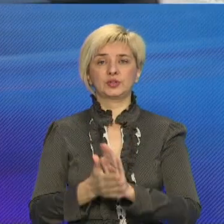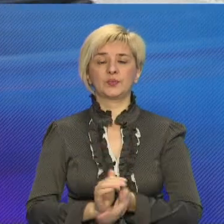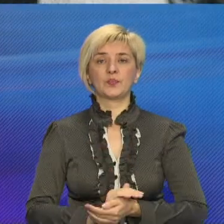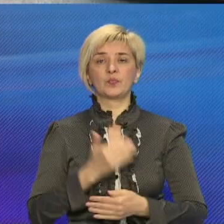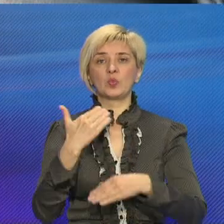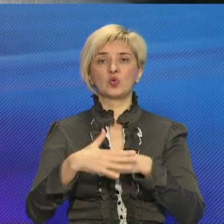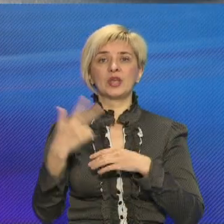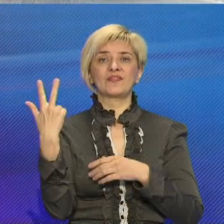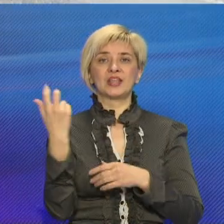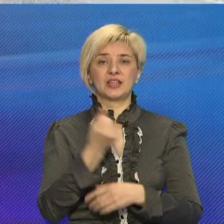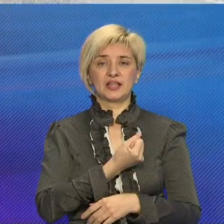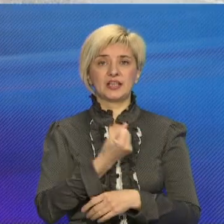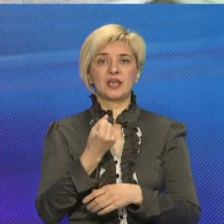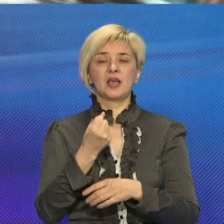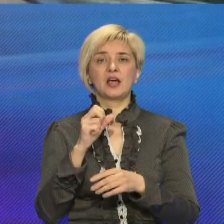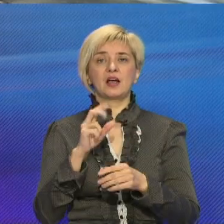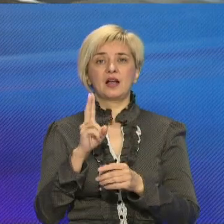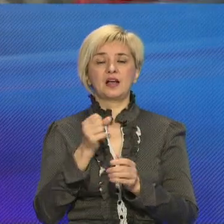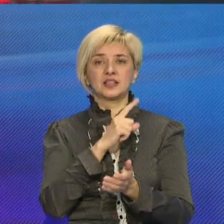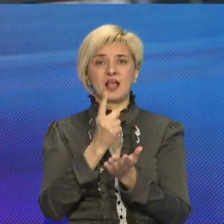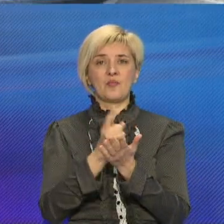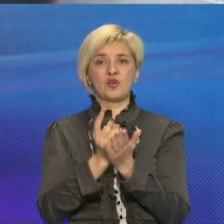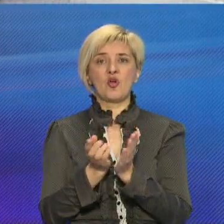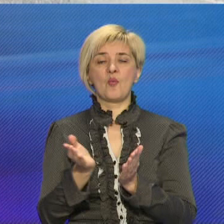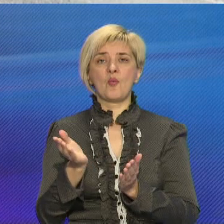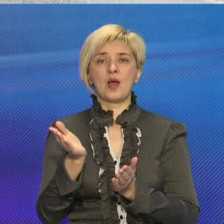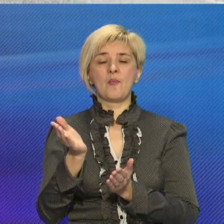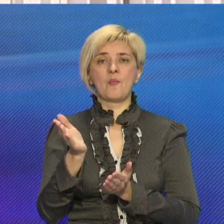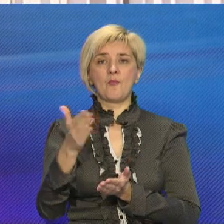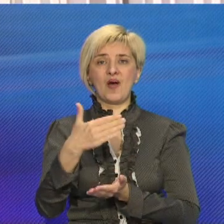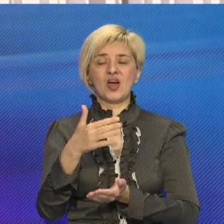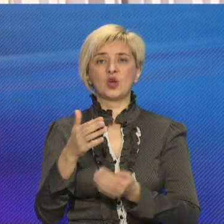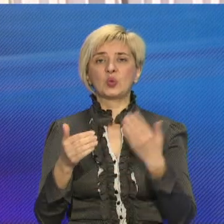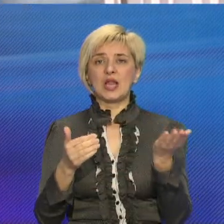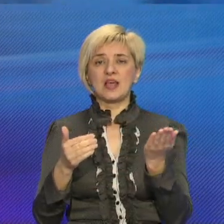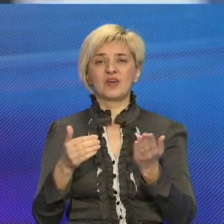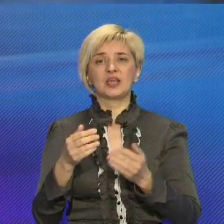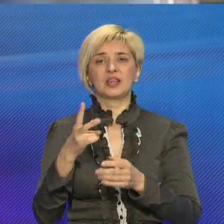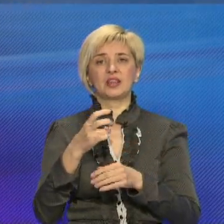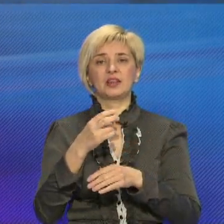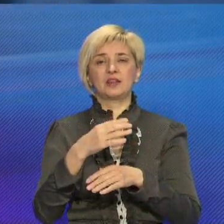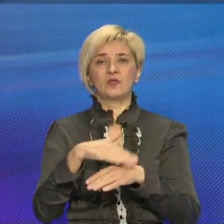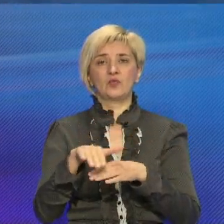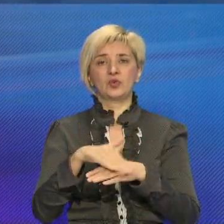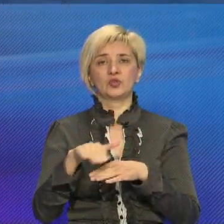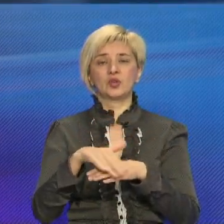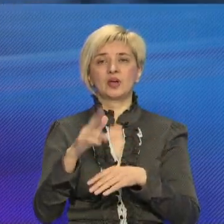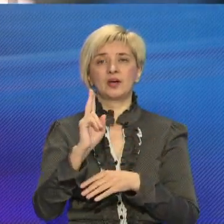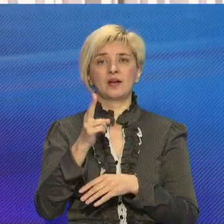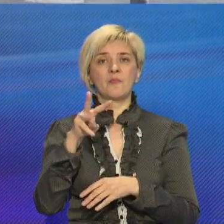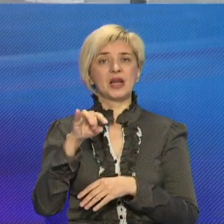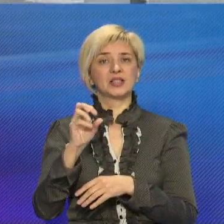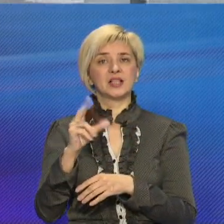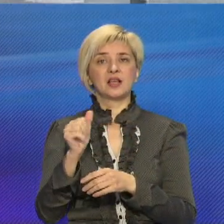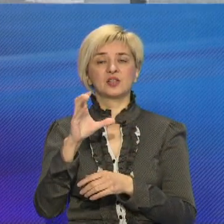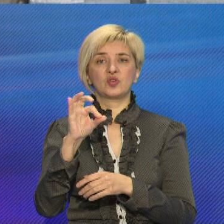Ужо два тыдні, як забаронены левы паварот з вуліцы Карла Маркса на сацыялістычную. Як падкрэслілі ў абласным ДАІ, гэта часовае